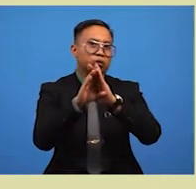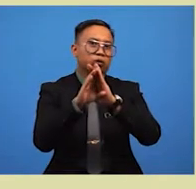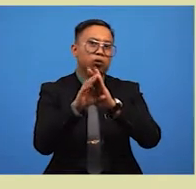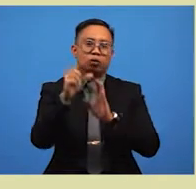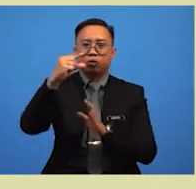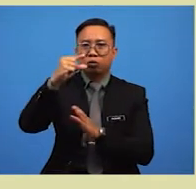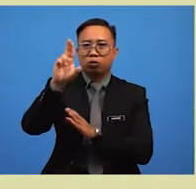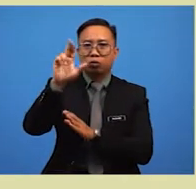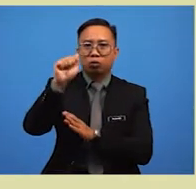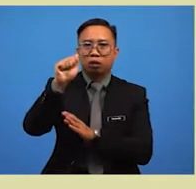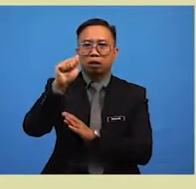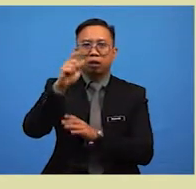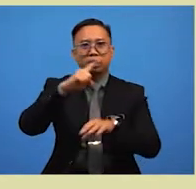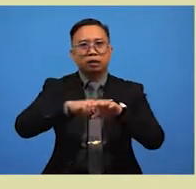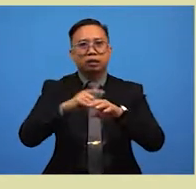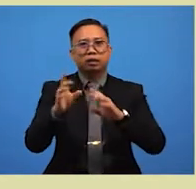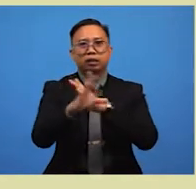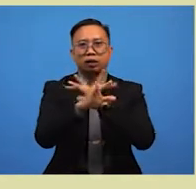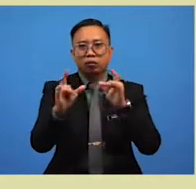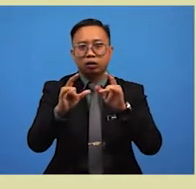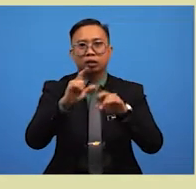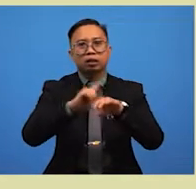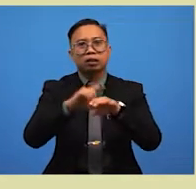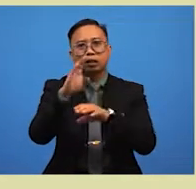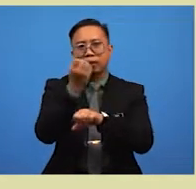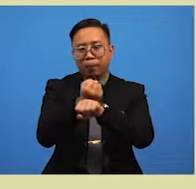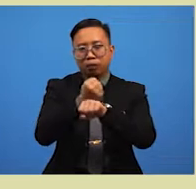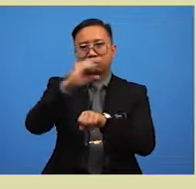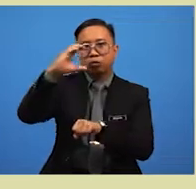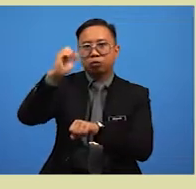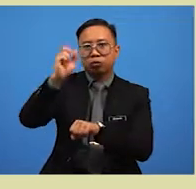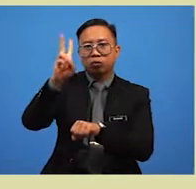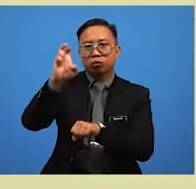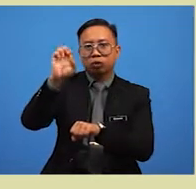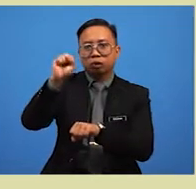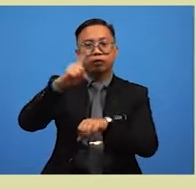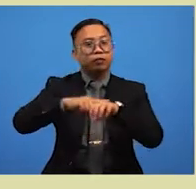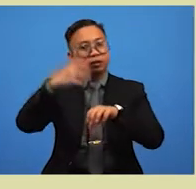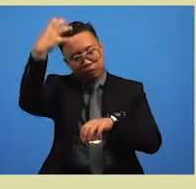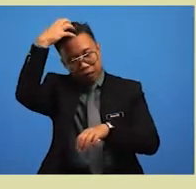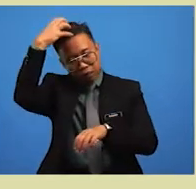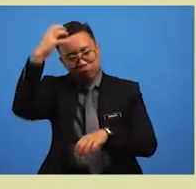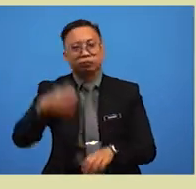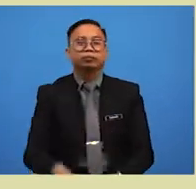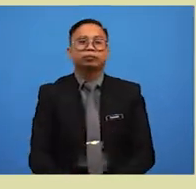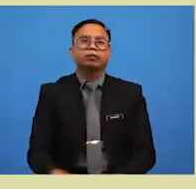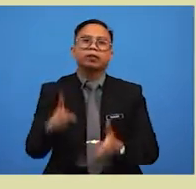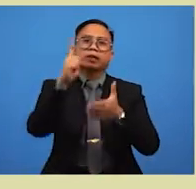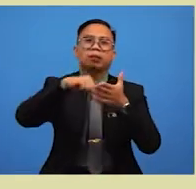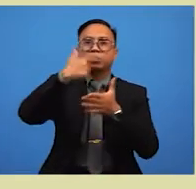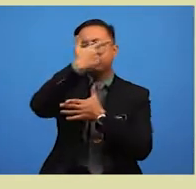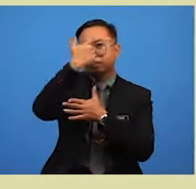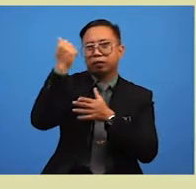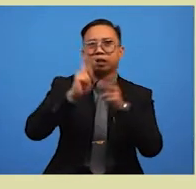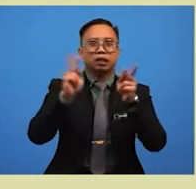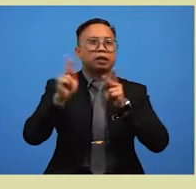Gua Niah di Sarawak dan Batu Caves di Slang. Seterusnya, murid-murid, apakah yang menyebabkan